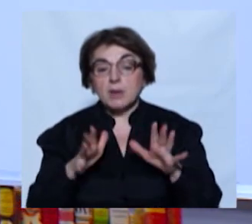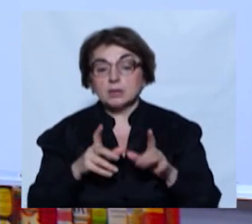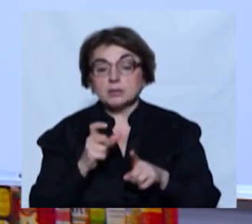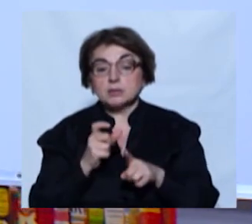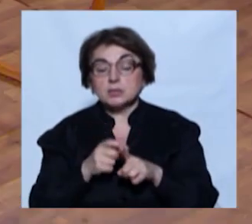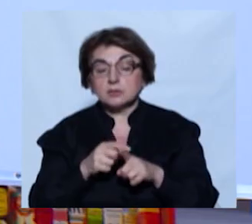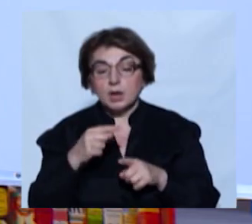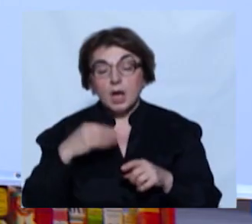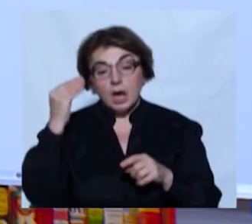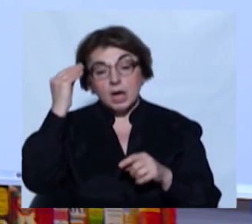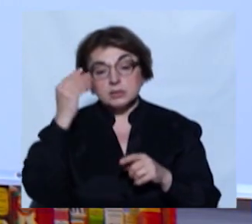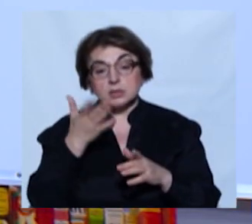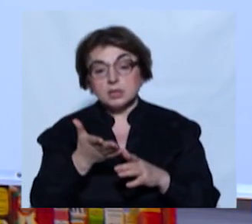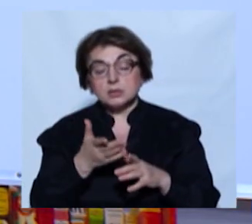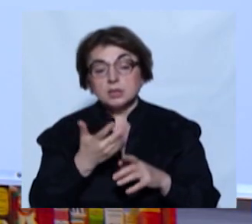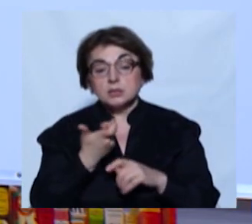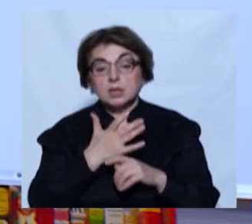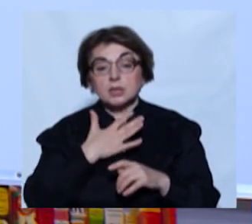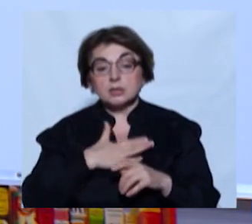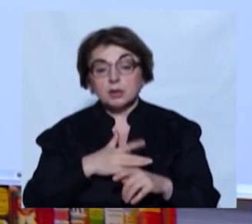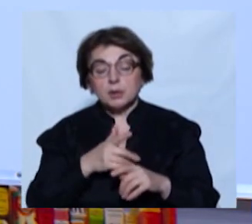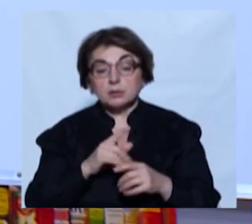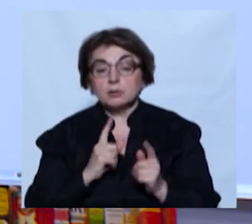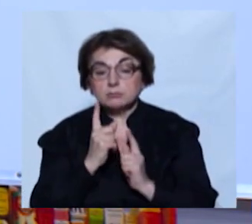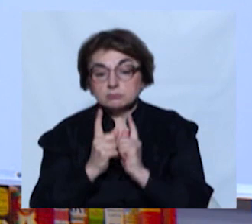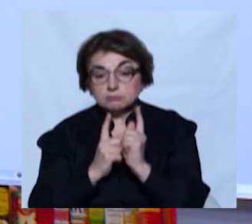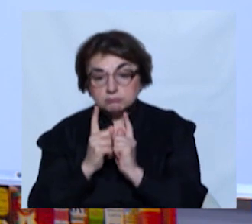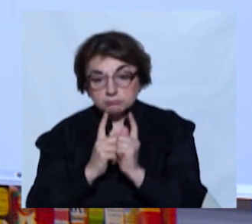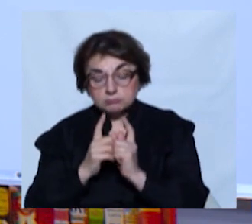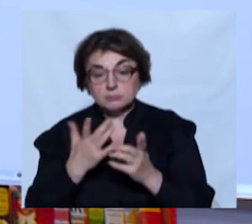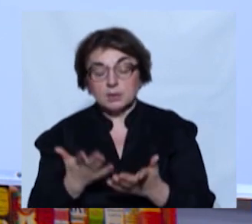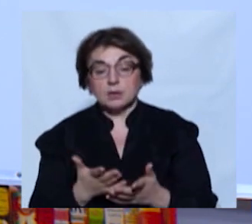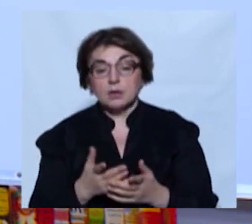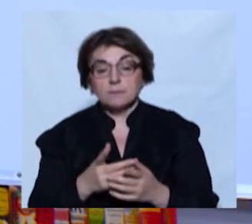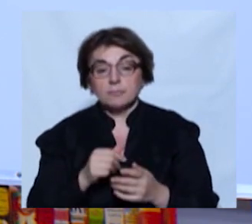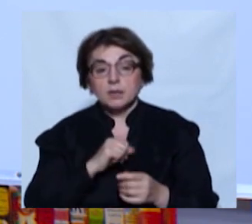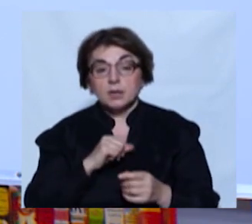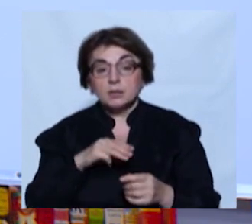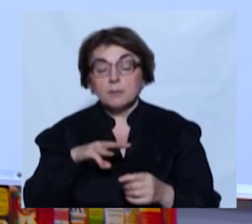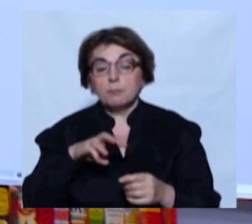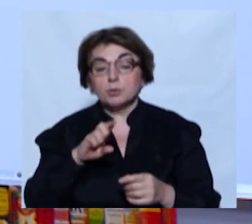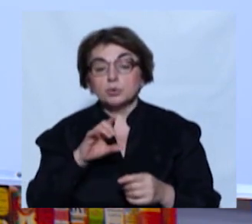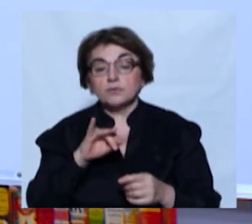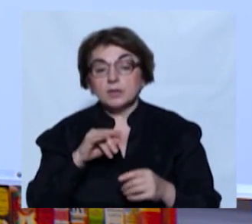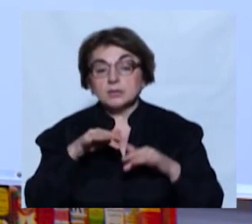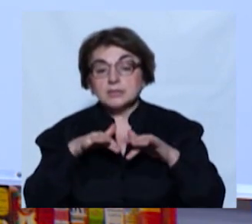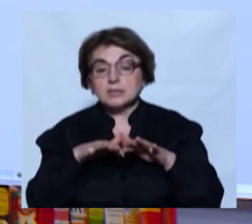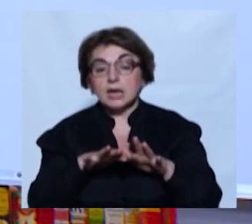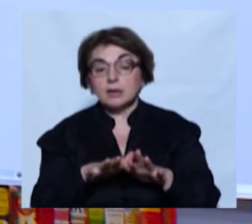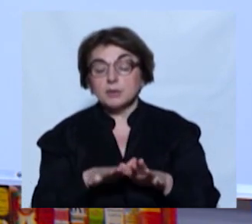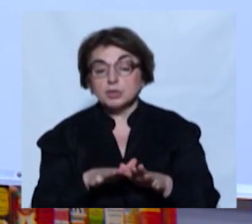და თვითონ იდეა საკმაოდ სერიოზულად დაიხვეწა ეგრეთ წოდებული ბრუტლანდის საქმეში,